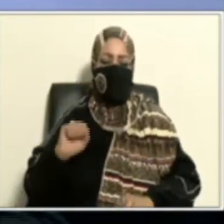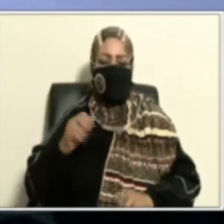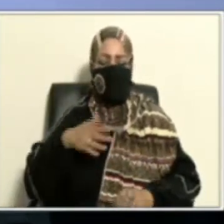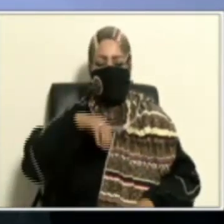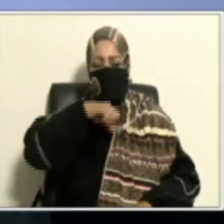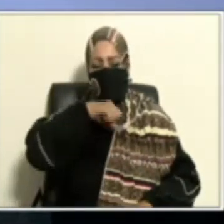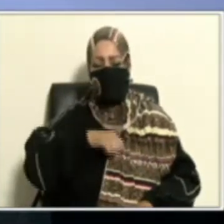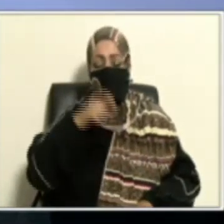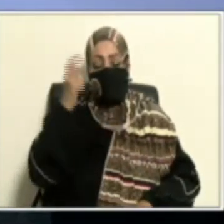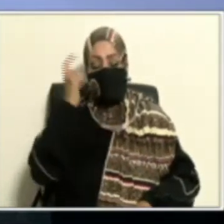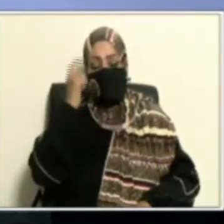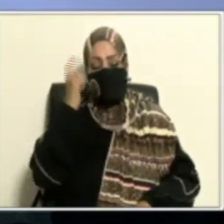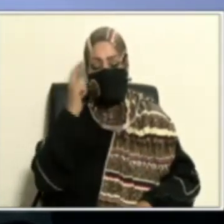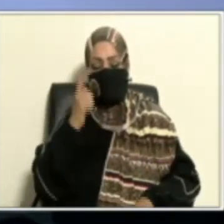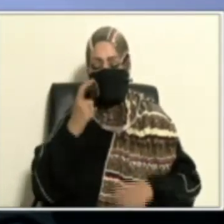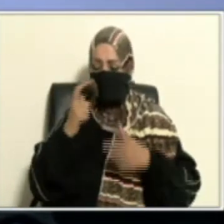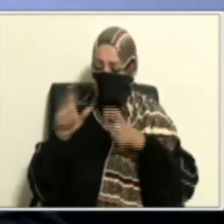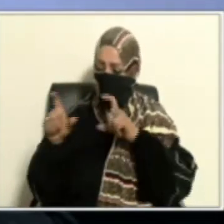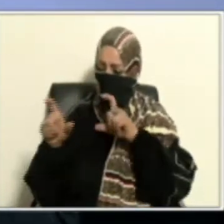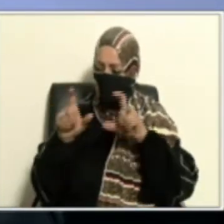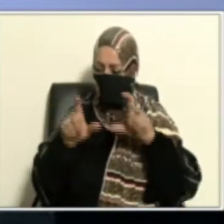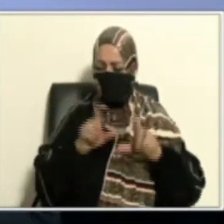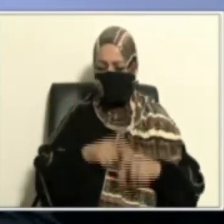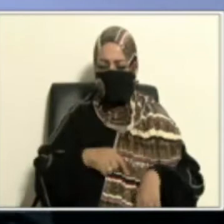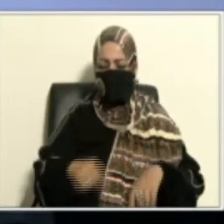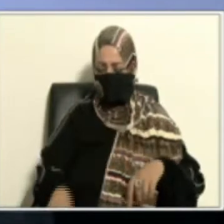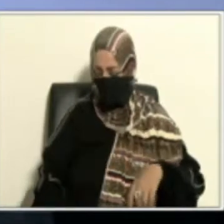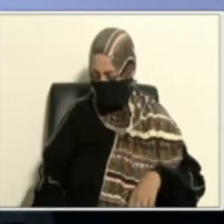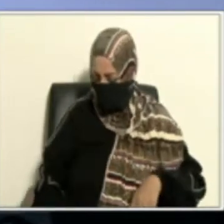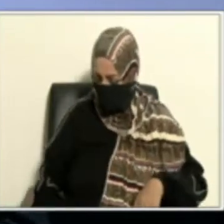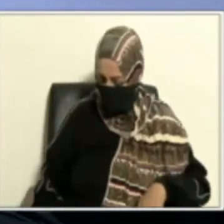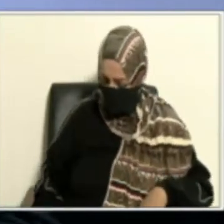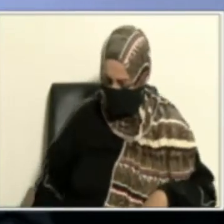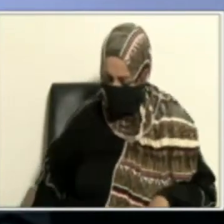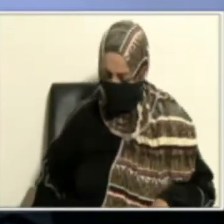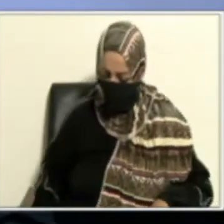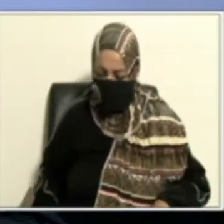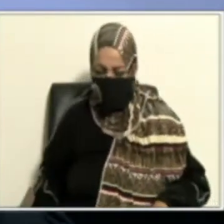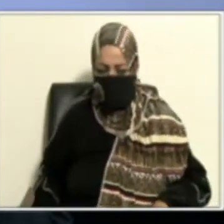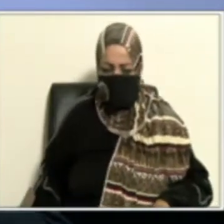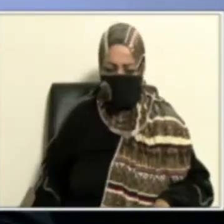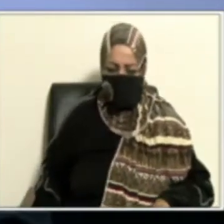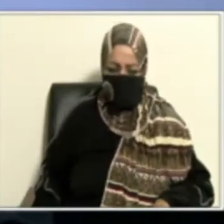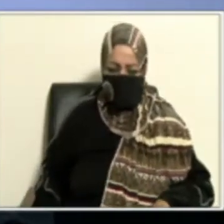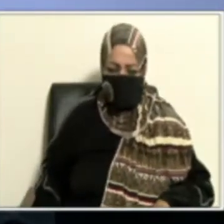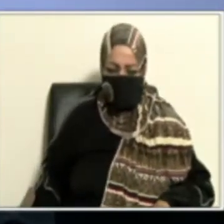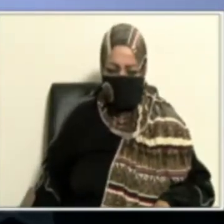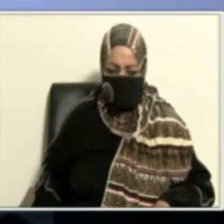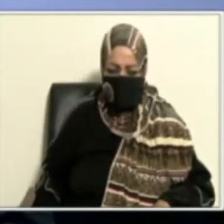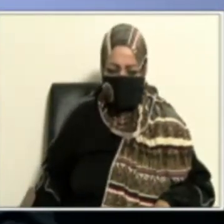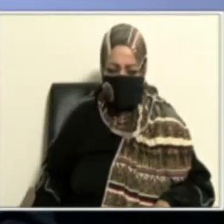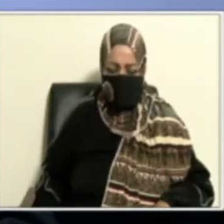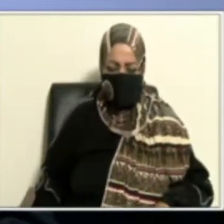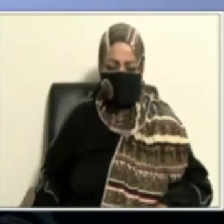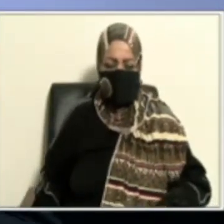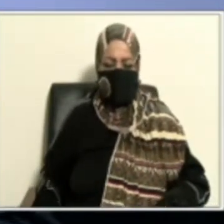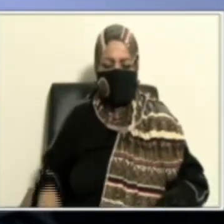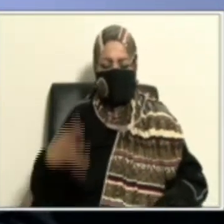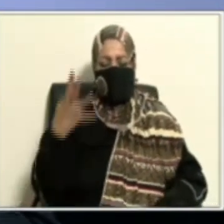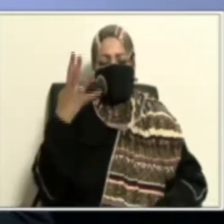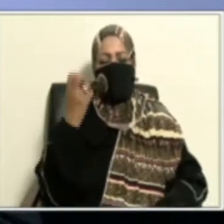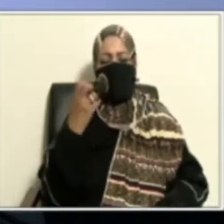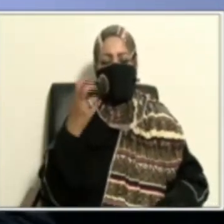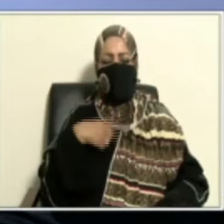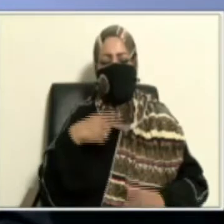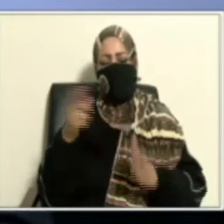يدخلوا في الأربعين النووية أو حفظ كذا 100 حديث أو كذا، الحمد لله فيه اهتمام، لكن اعتبار